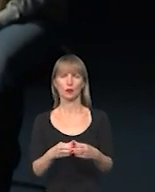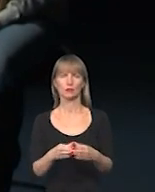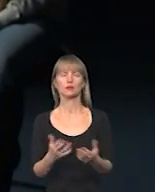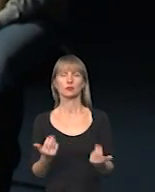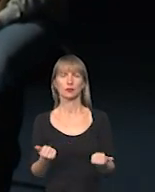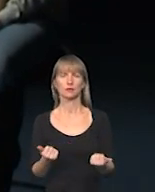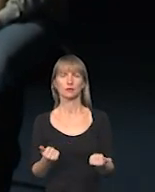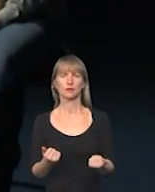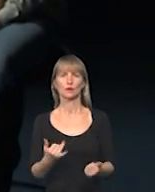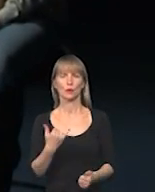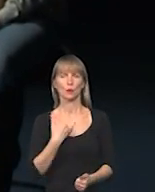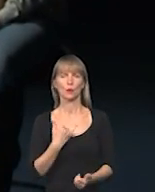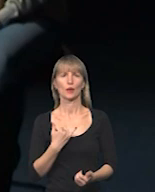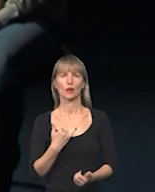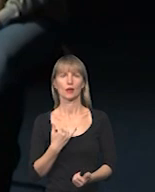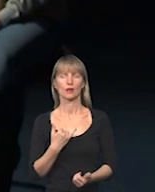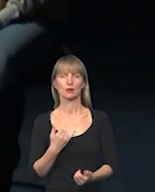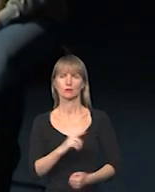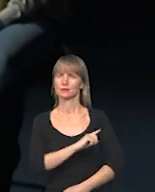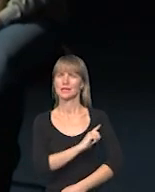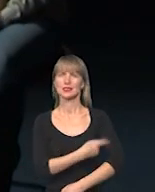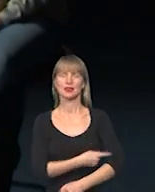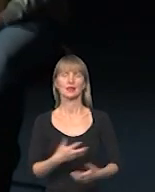Так, про у неї. мене надзвичайно міцна підтримка.